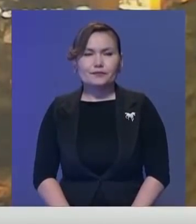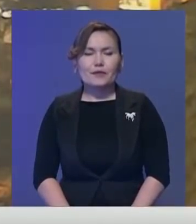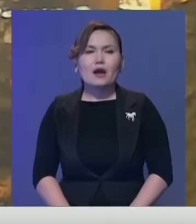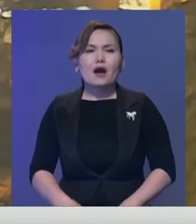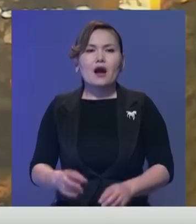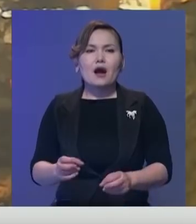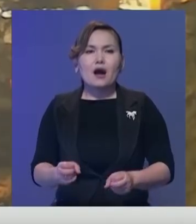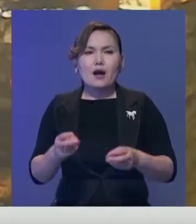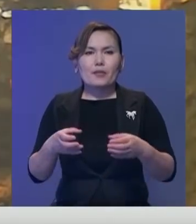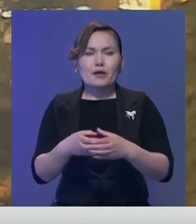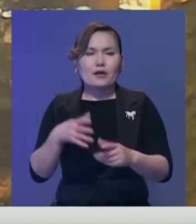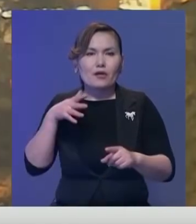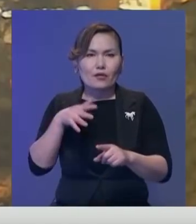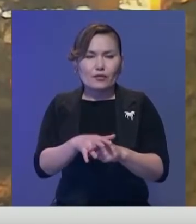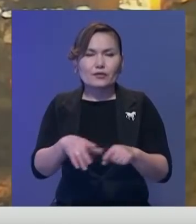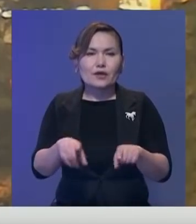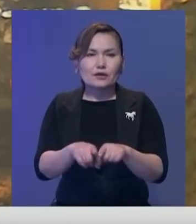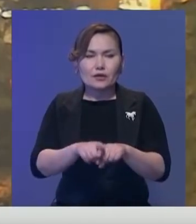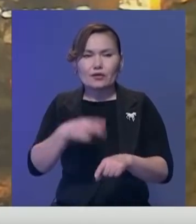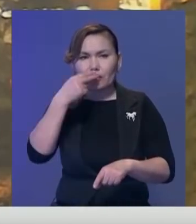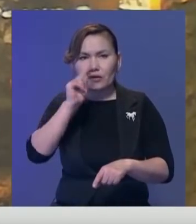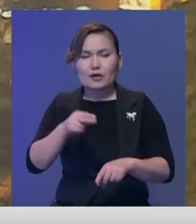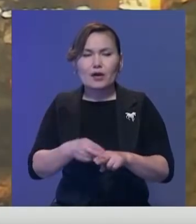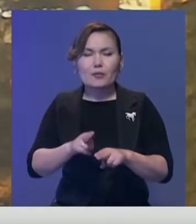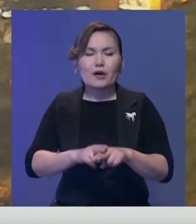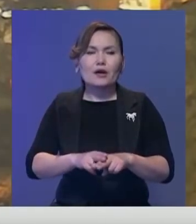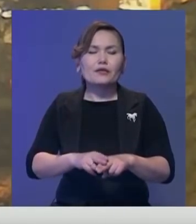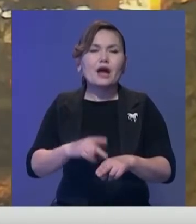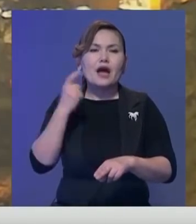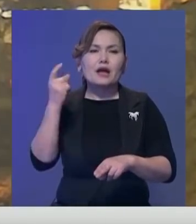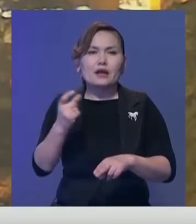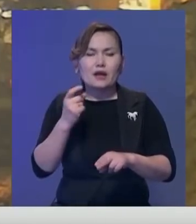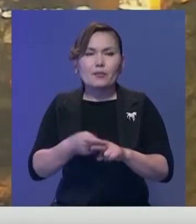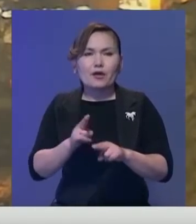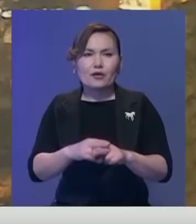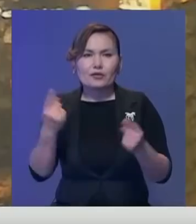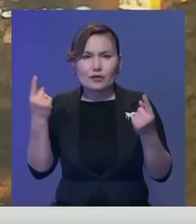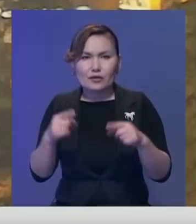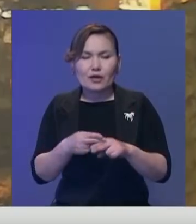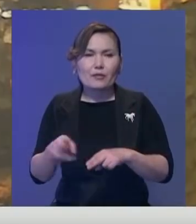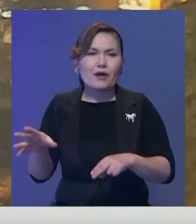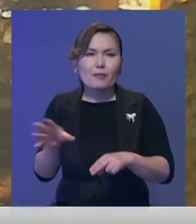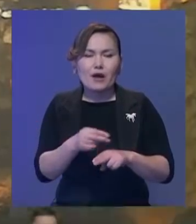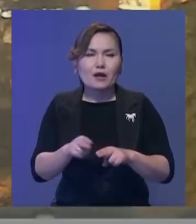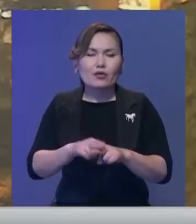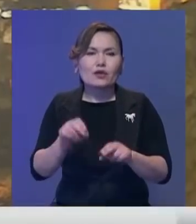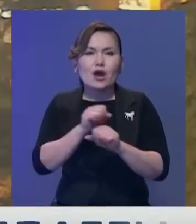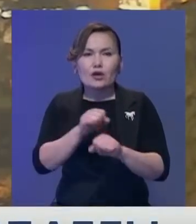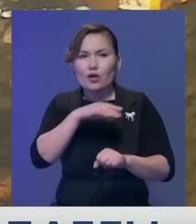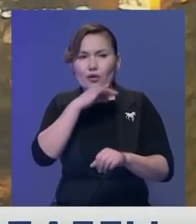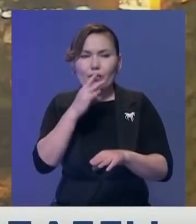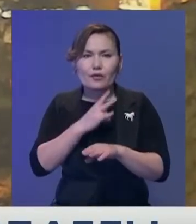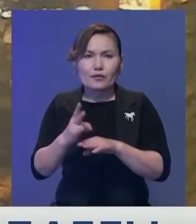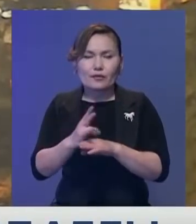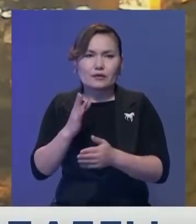Ланкестік әлсіздердің қолданатын қаруы. Қаскөйлер пандемия кезінде экономиканы қайта жандандыру үшін барын салып жатқан жандардың